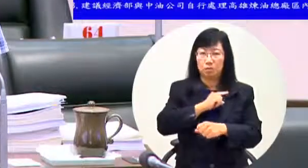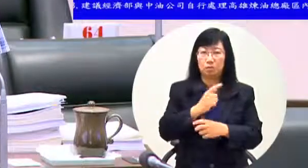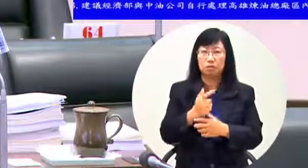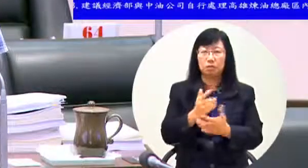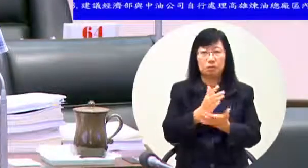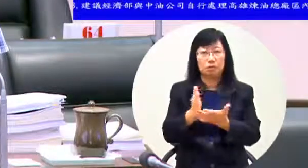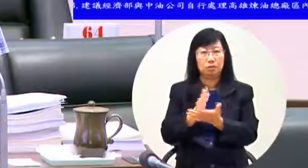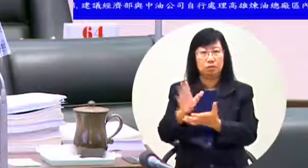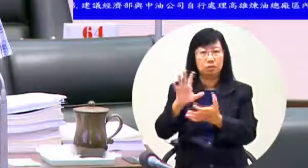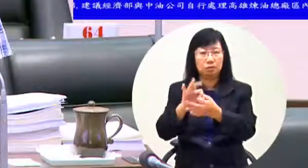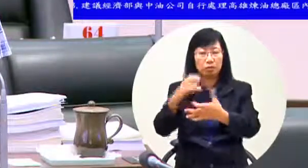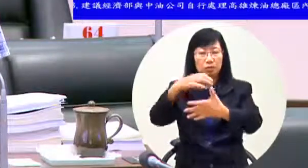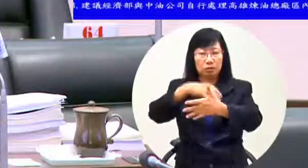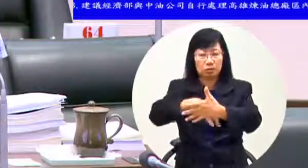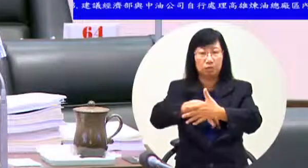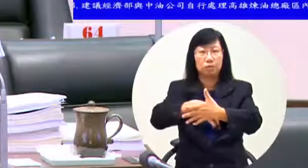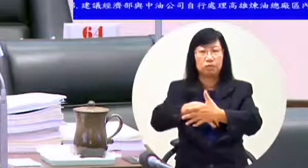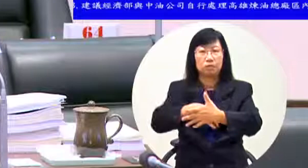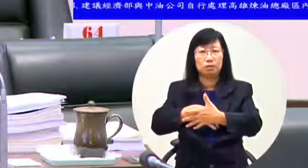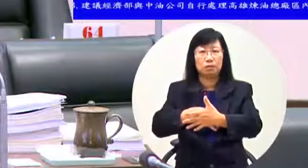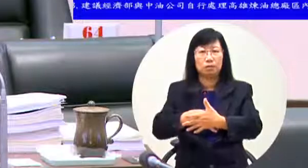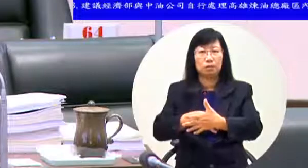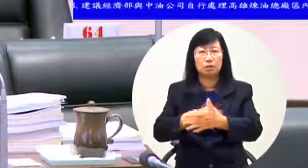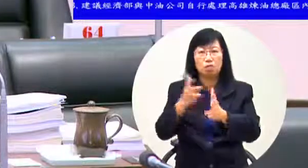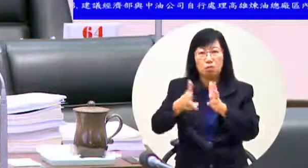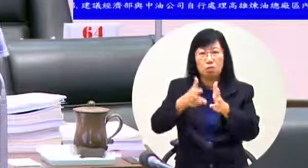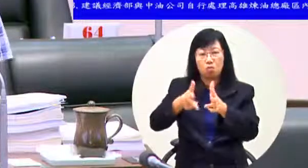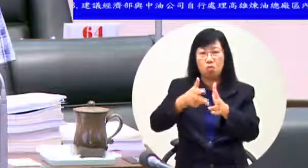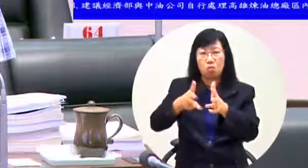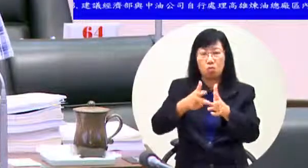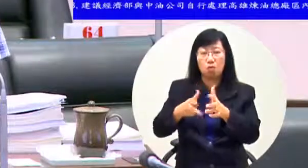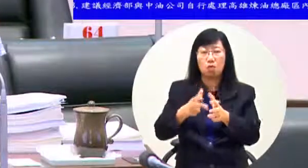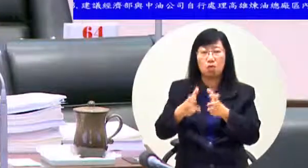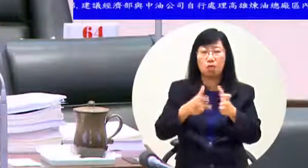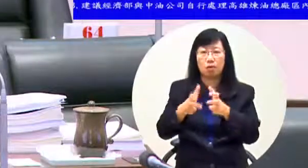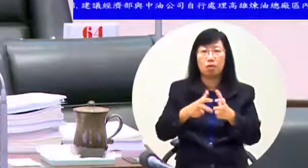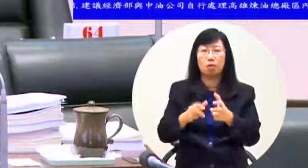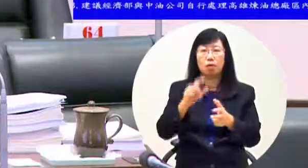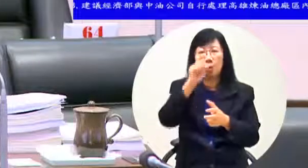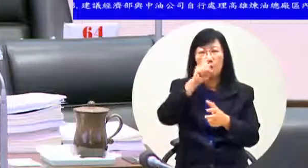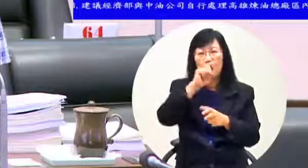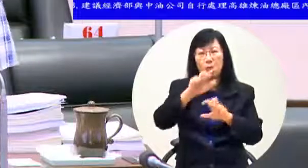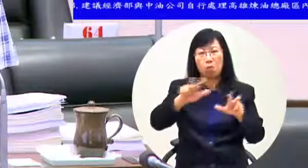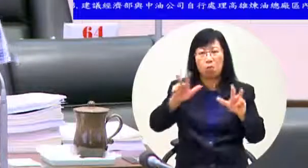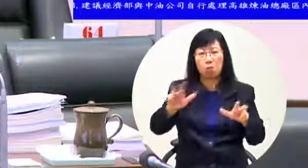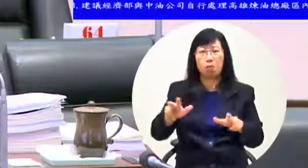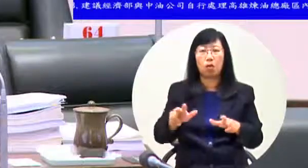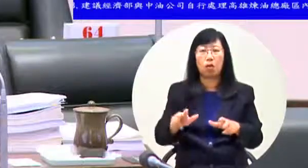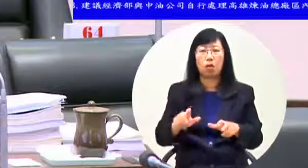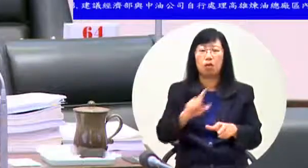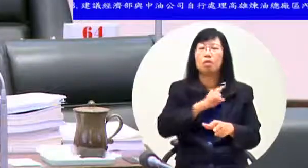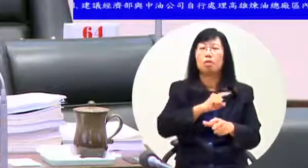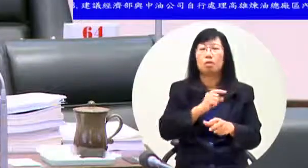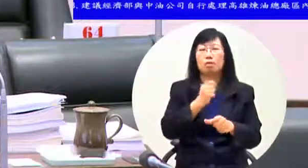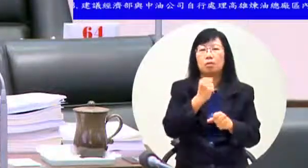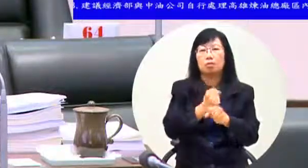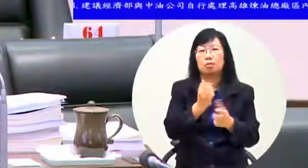到油污影响的这些土壤污染的问题，不需要委外去处理。哦，这请市长明确的答复。